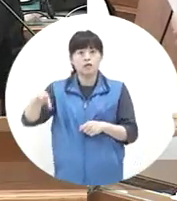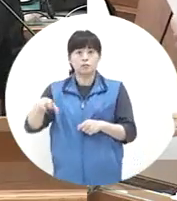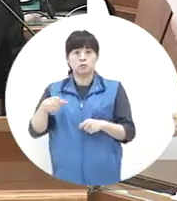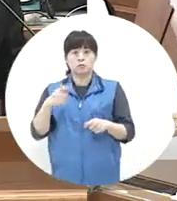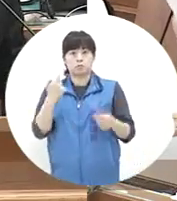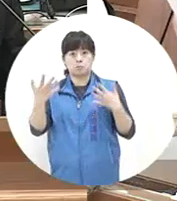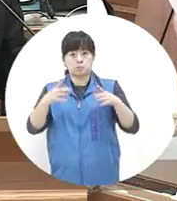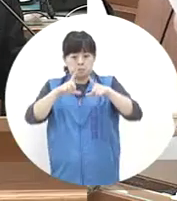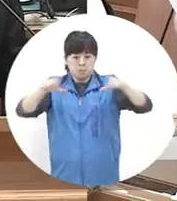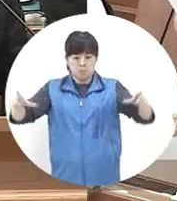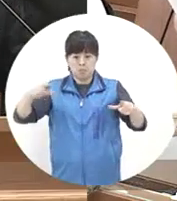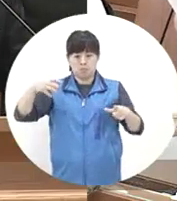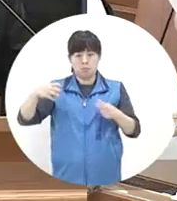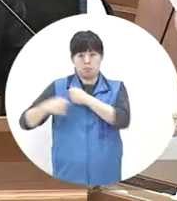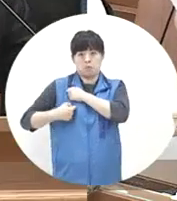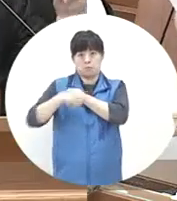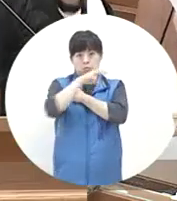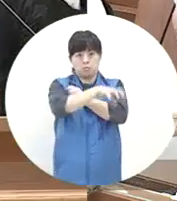是大的单位。